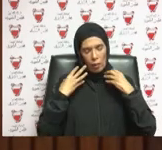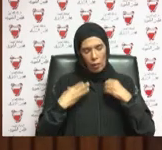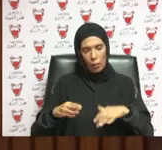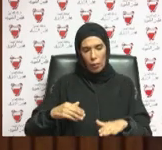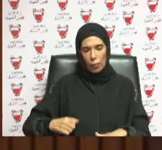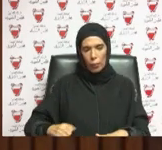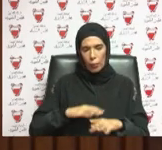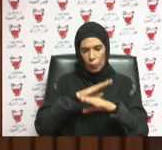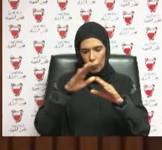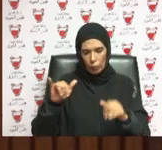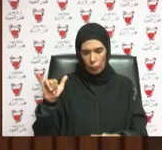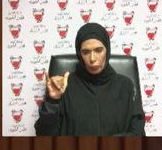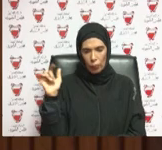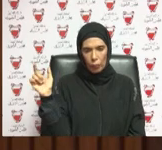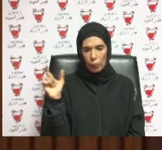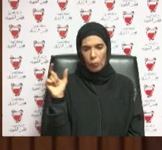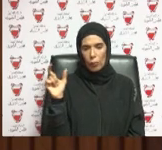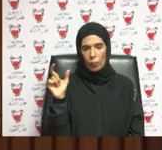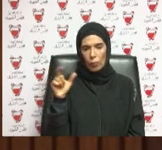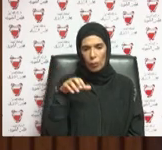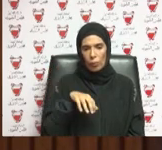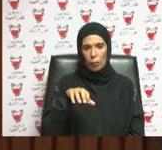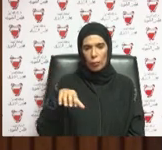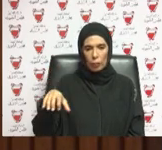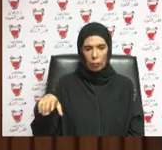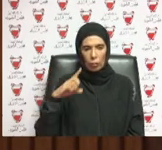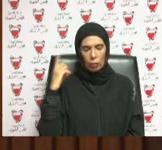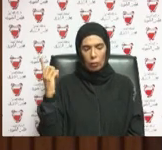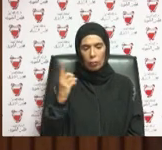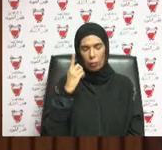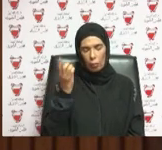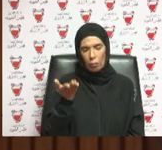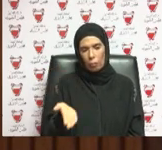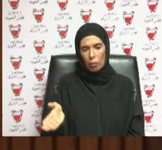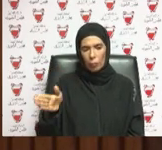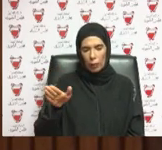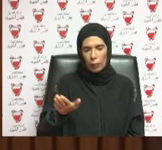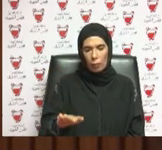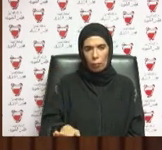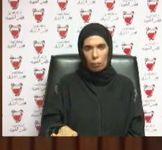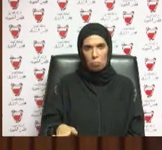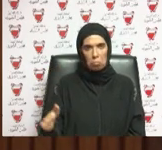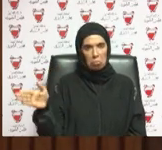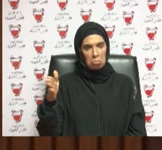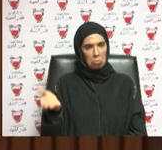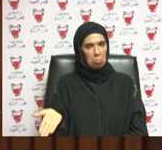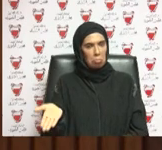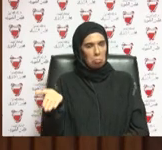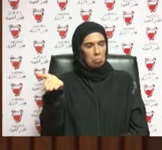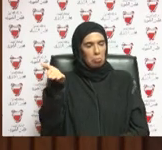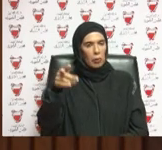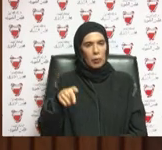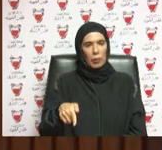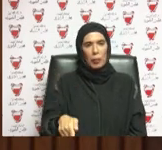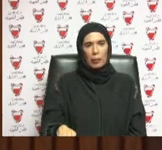والأمة العربية والإسلامية والدول قاطبة برحيله علما شامخا ورمزا وطنيا